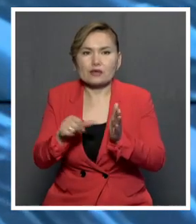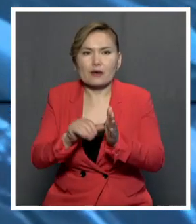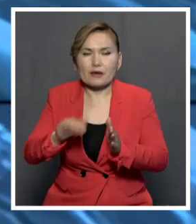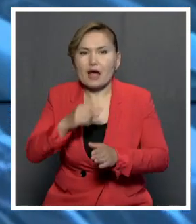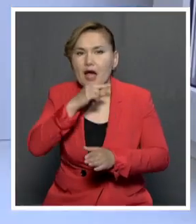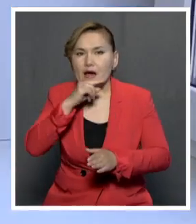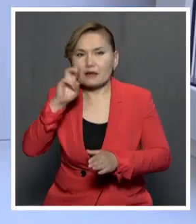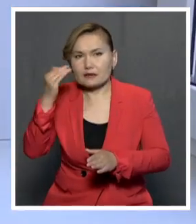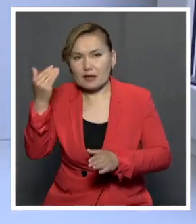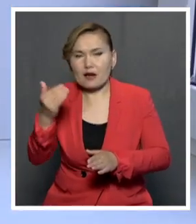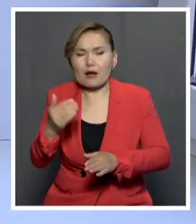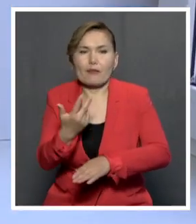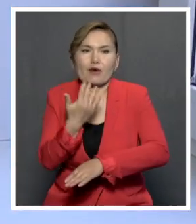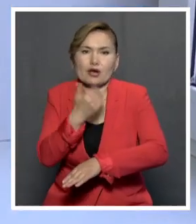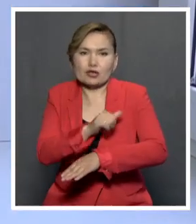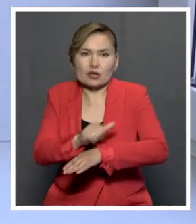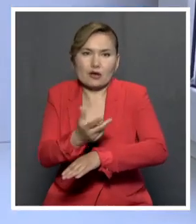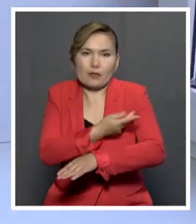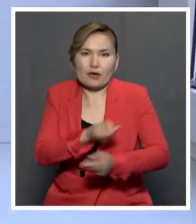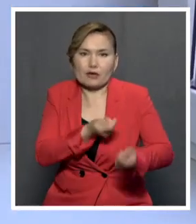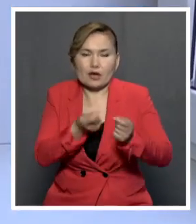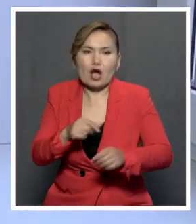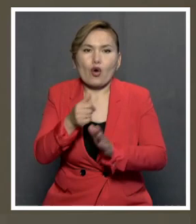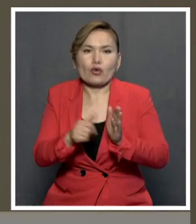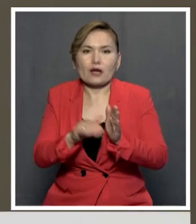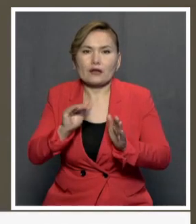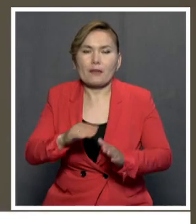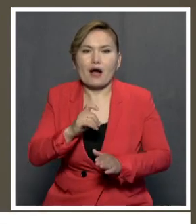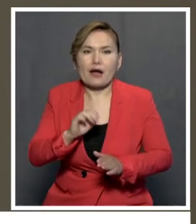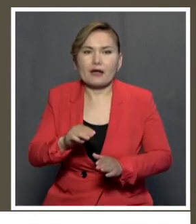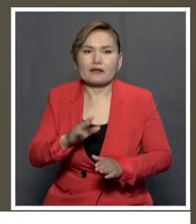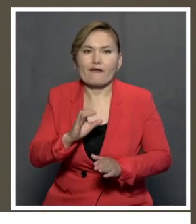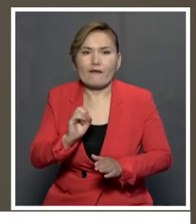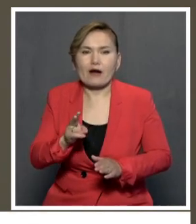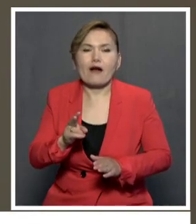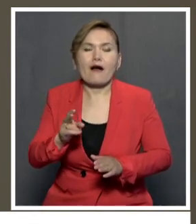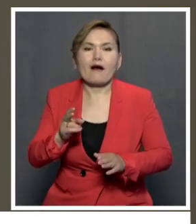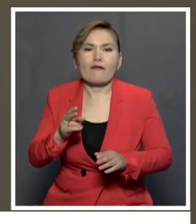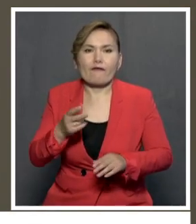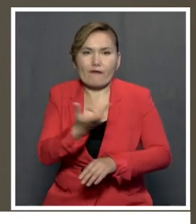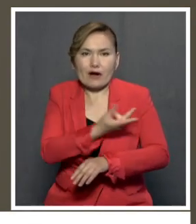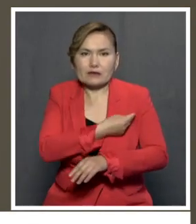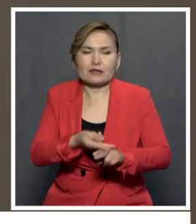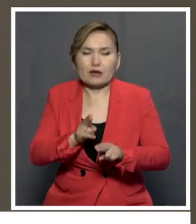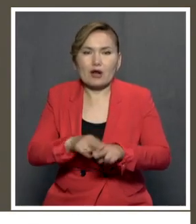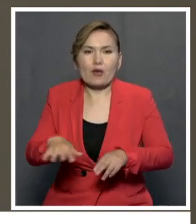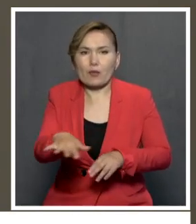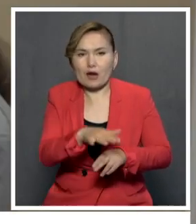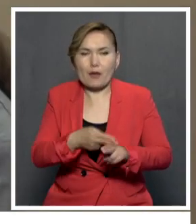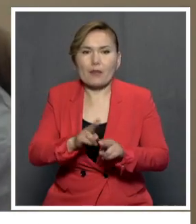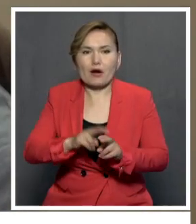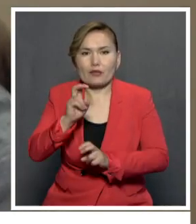астамы ресейлік Спутник V екпесі болса, 16 мыңдайы Хаят Вак вакцинасы. Ал қалғаны өңірдің өзінде